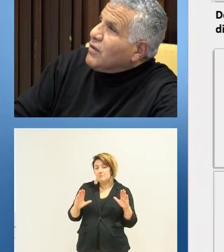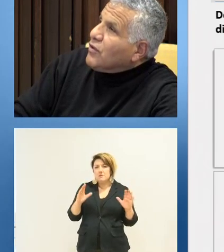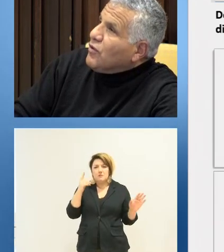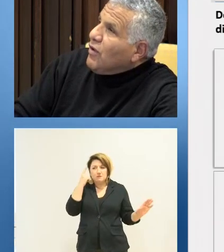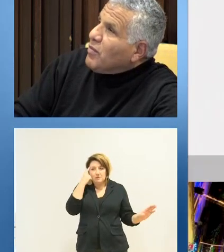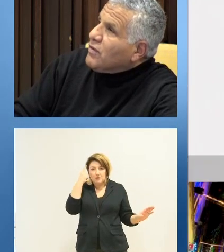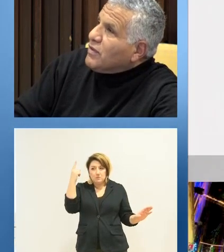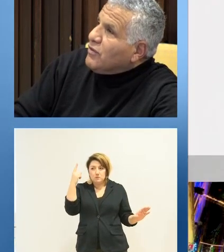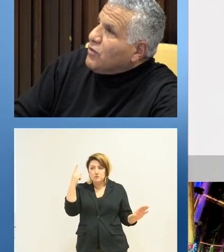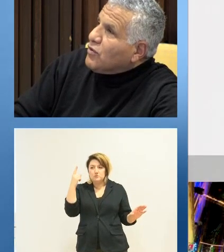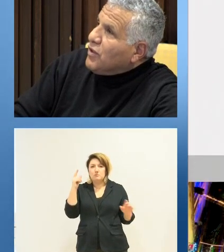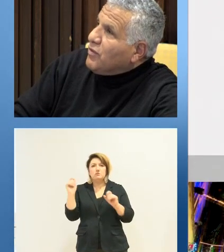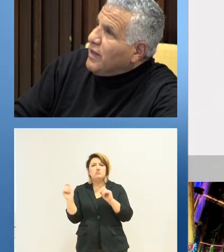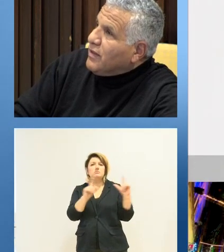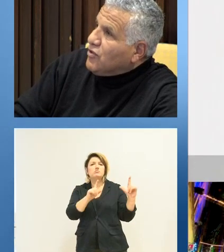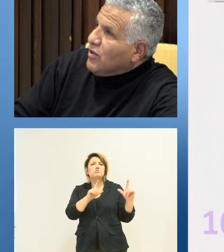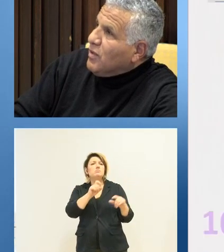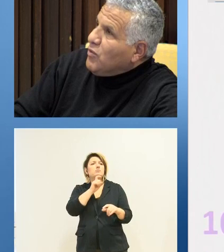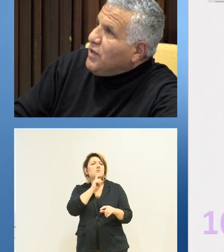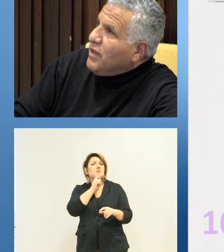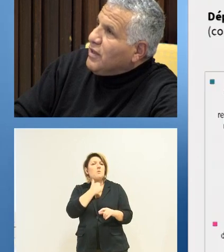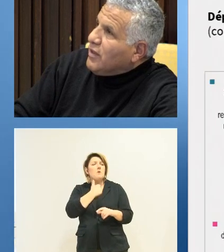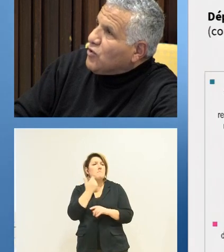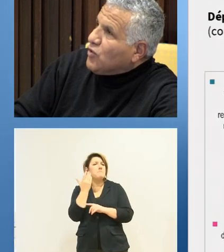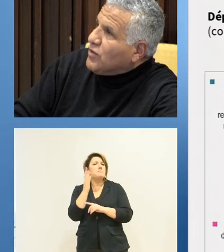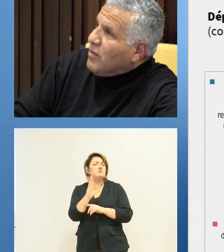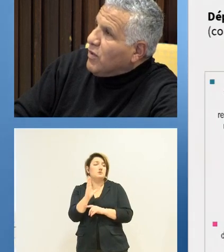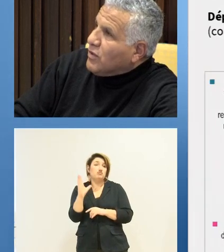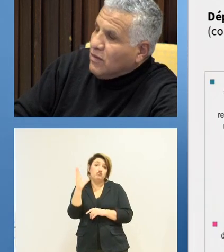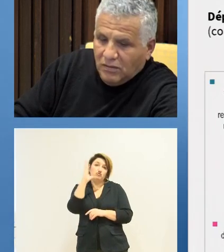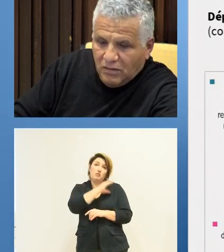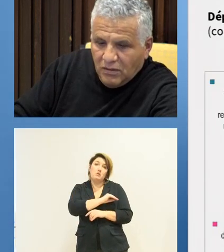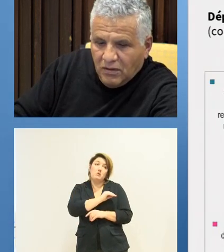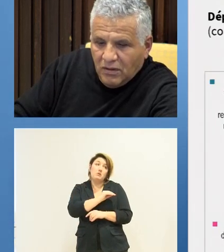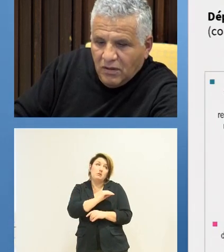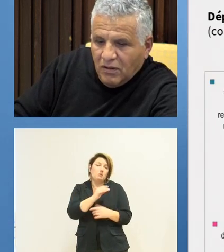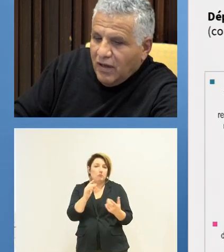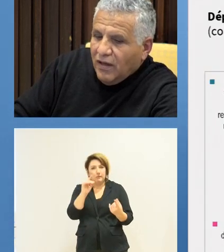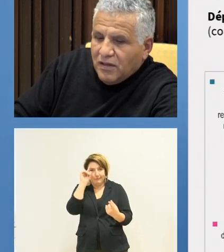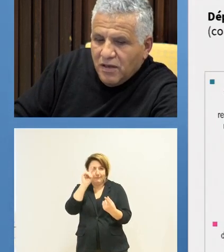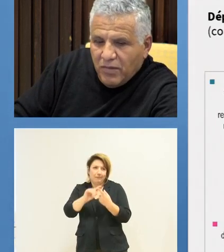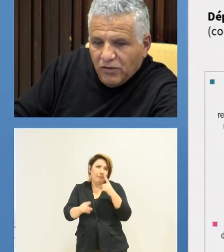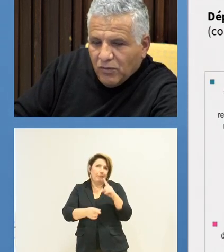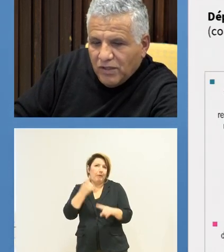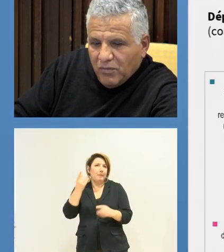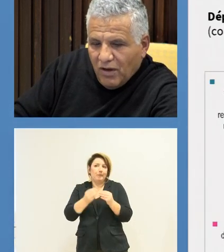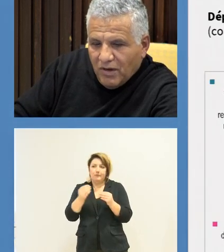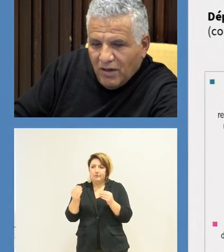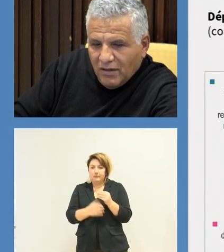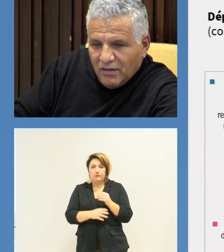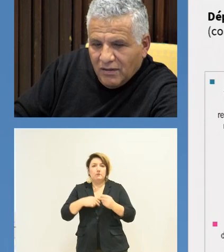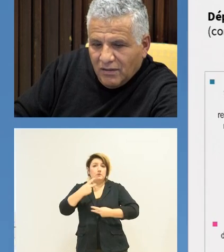que dans la présentation que j'ai fait j'ai quand même oublié quelque chose d'important et qui n'est pas sur mon